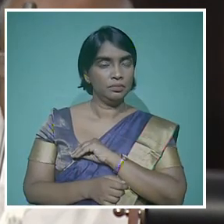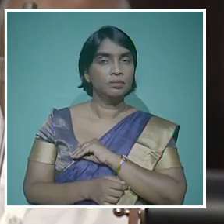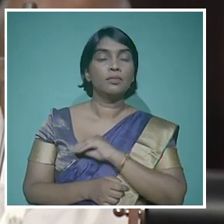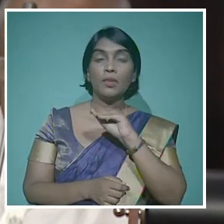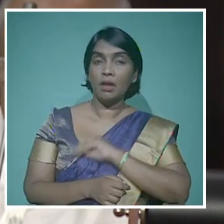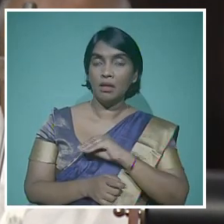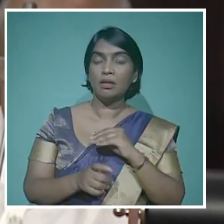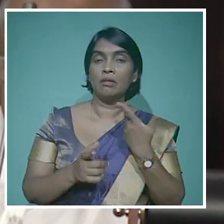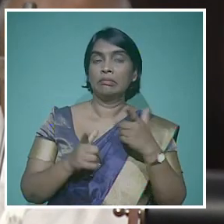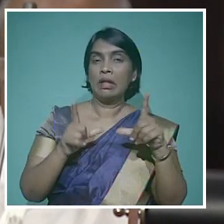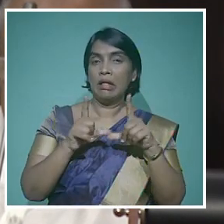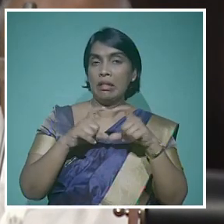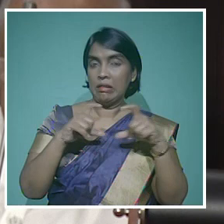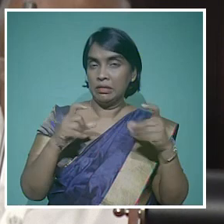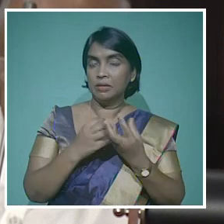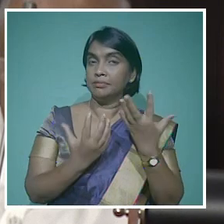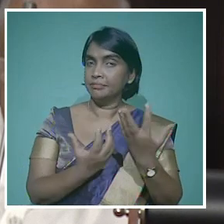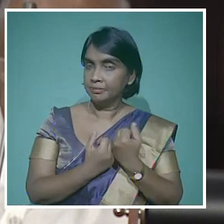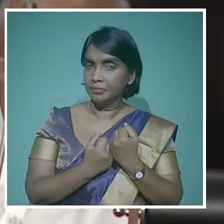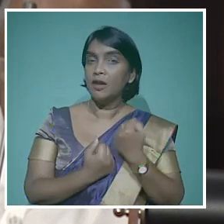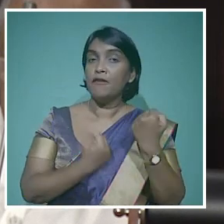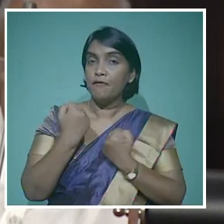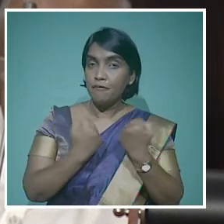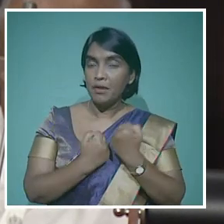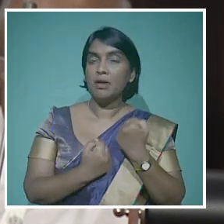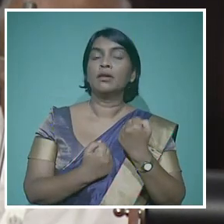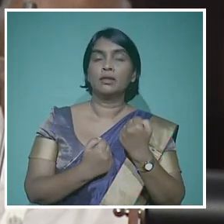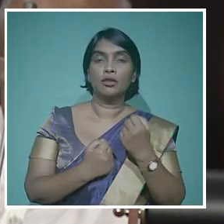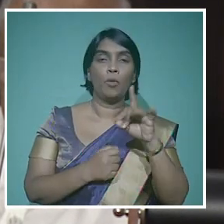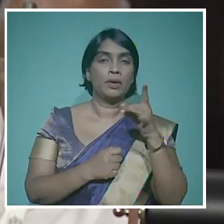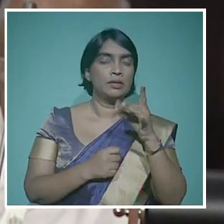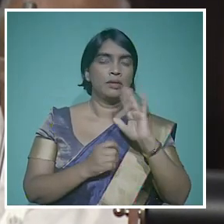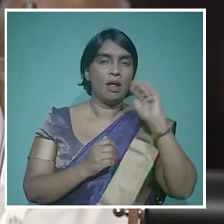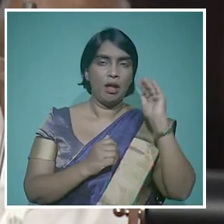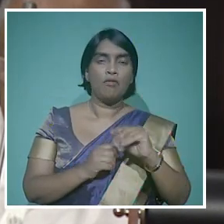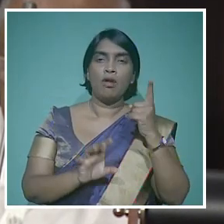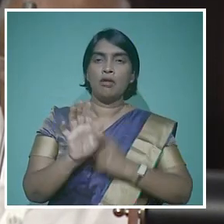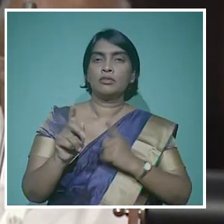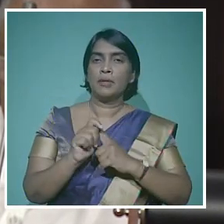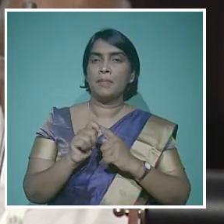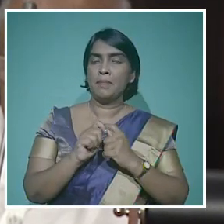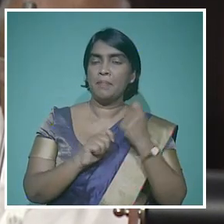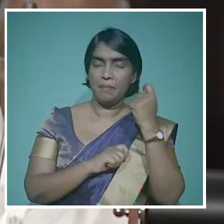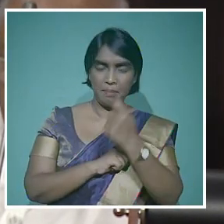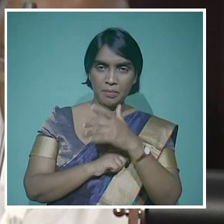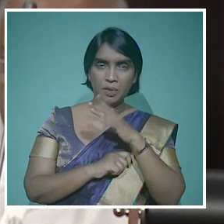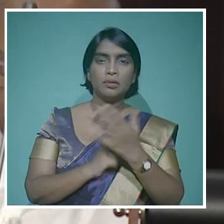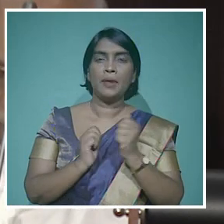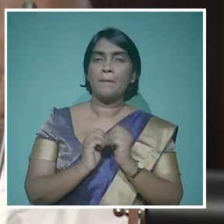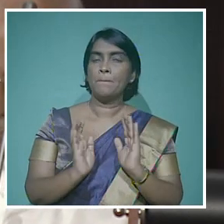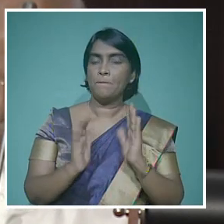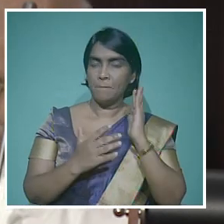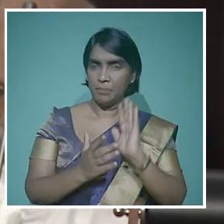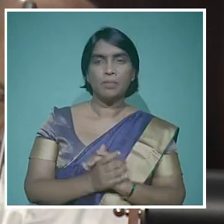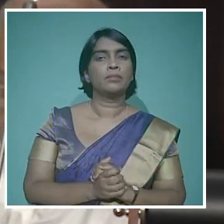ආදායම් බලපත්‍ර ලබා දී ගැනීමේ වාහනයකට රුපියල් 100කට නොඅඩු වාර්ෂික ගාස්තුවක් අයකල ඒක ආරම්භ කරන්න